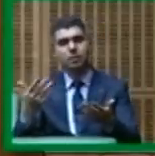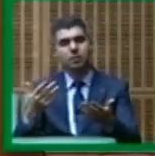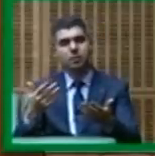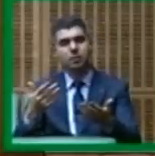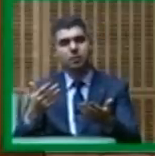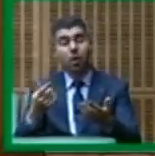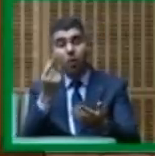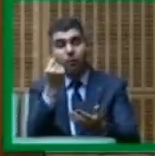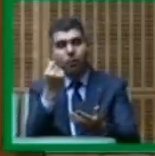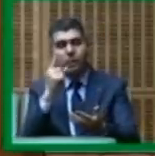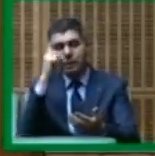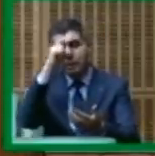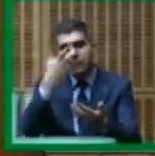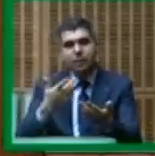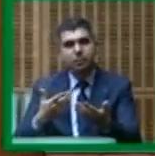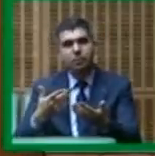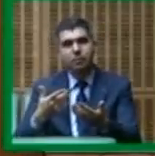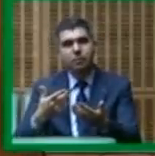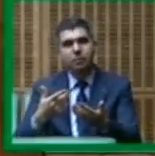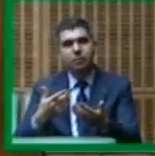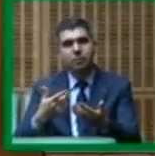الفلوس هادو أحسن شيء وهو